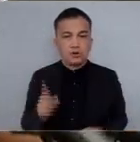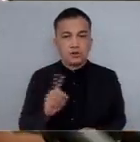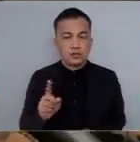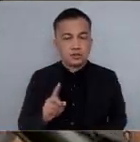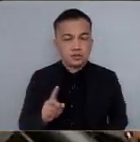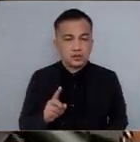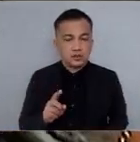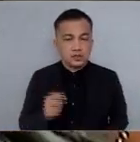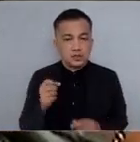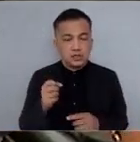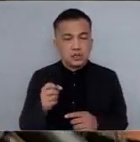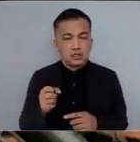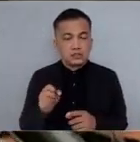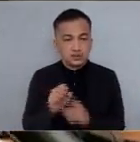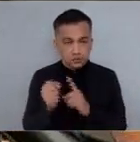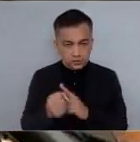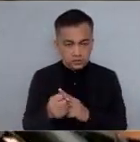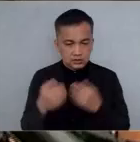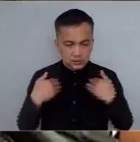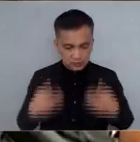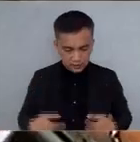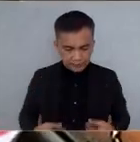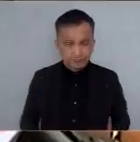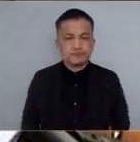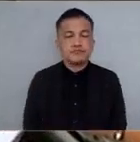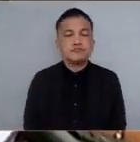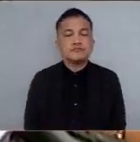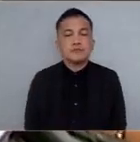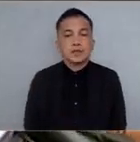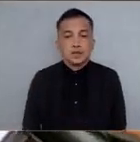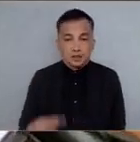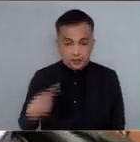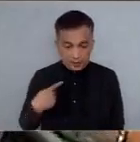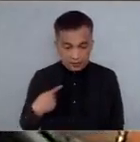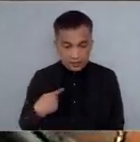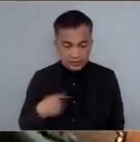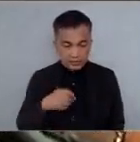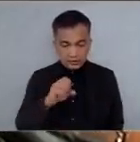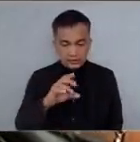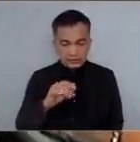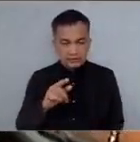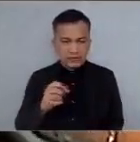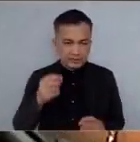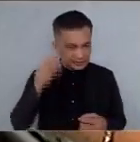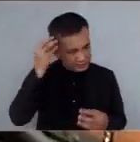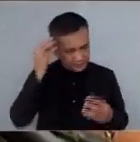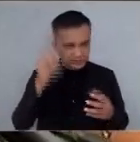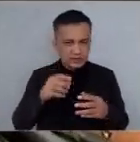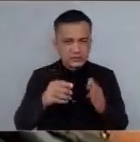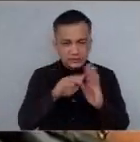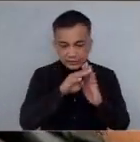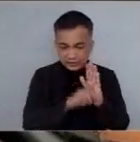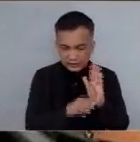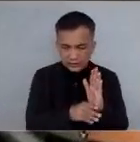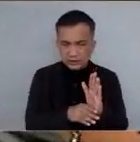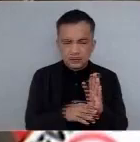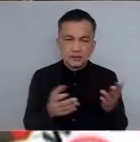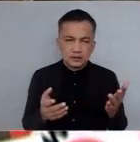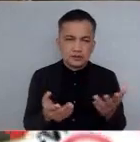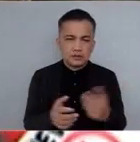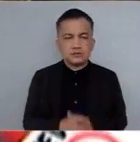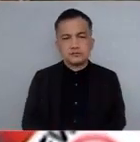status niya physically, kung may mga scars ba or bruises, contusion, hematoma,